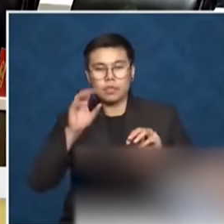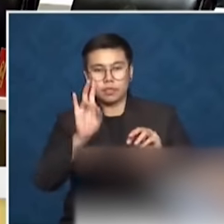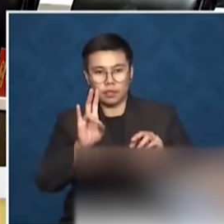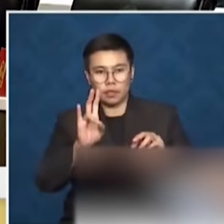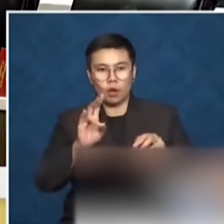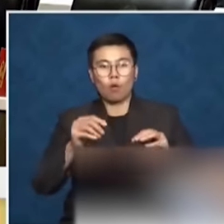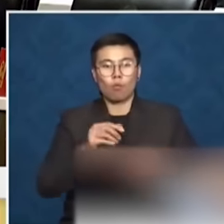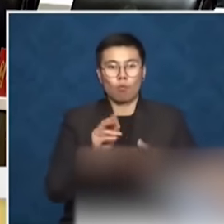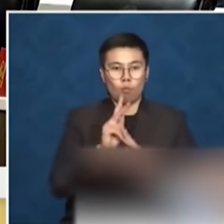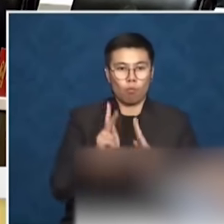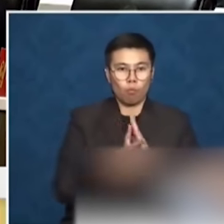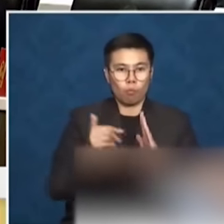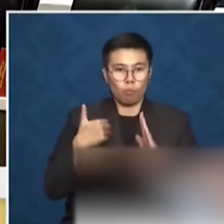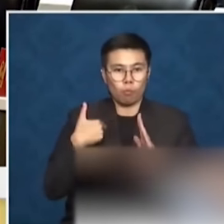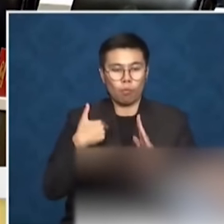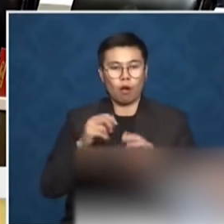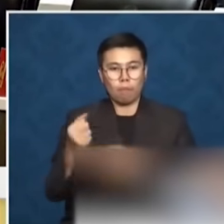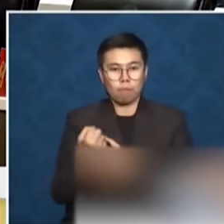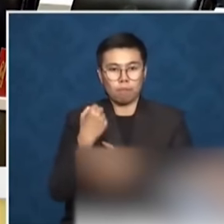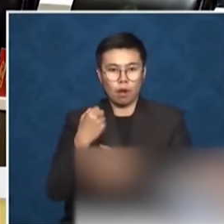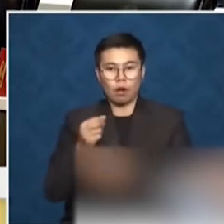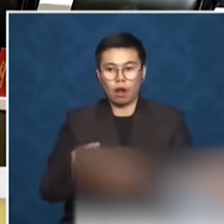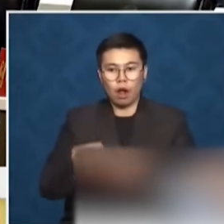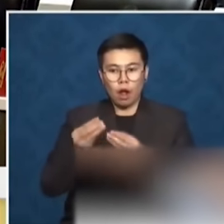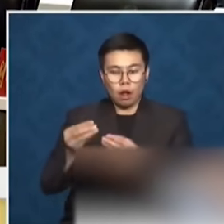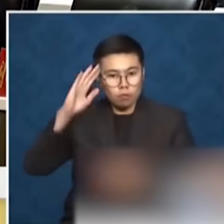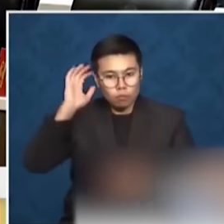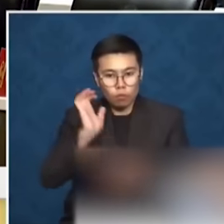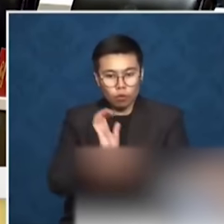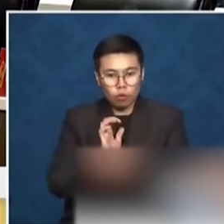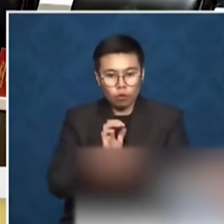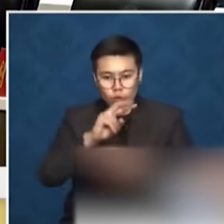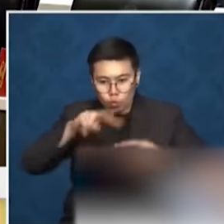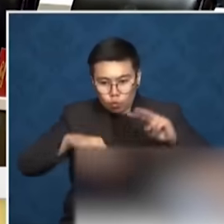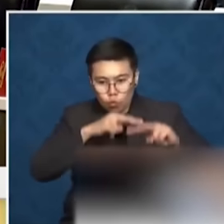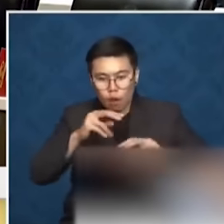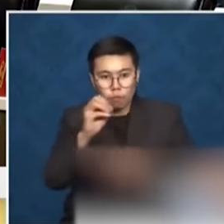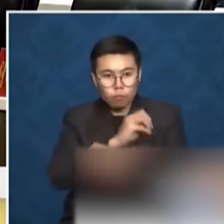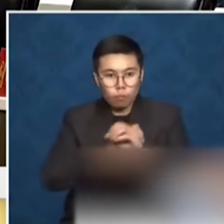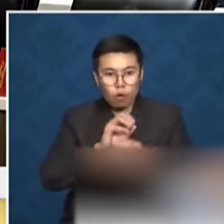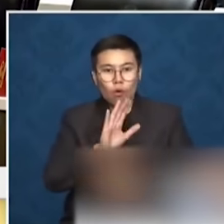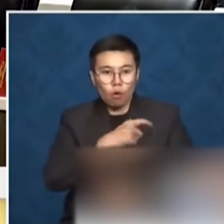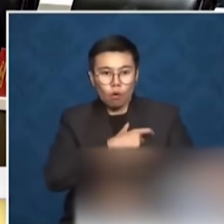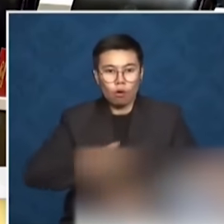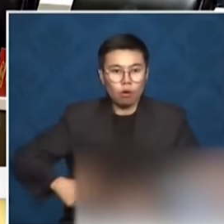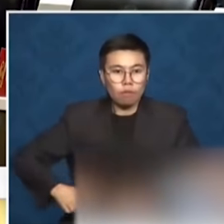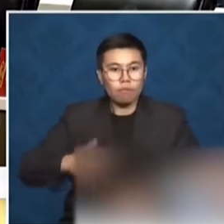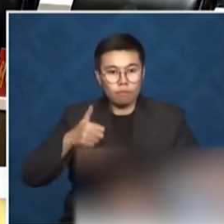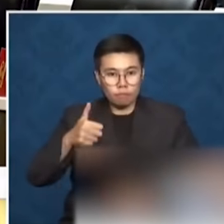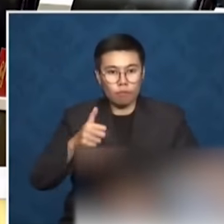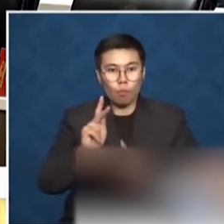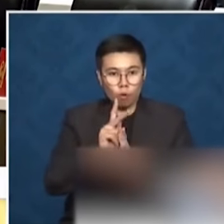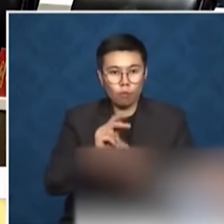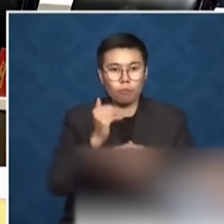อาชีวะราชภักดีที่ขู่ว่าจะจัดการนายสายน้ำนี่คือกลุ่มคนที่จะนำความรุนแรงความหวาดกลัวเข้ามาสู่สังคมผ่